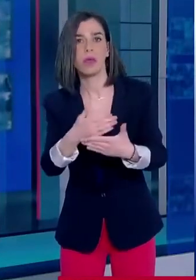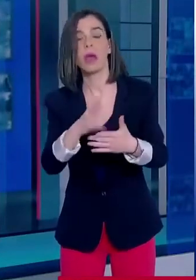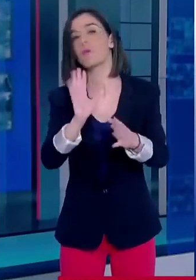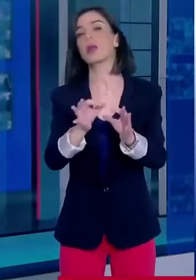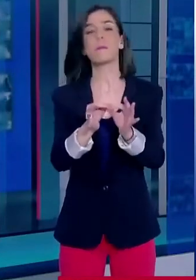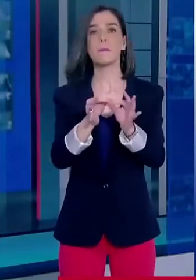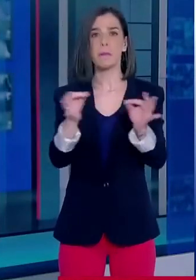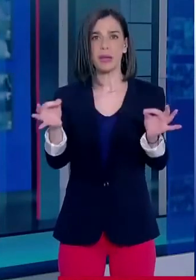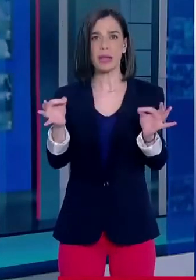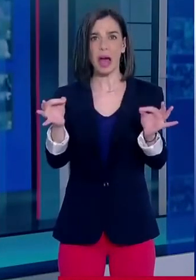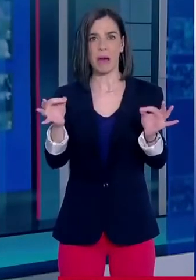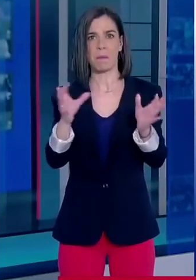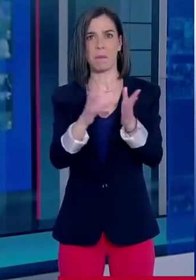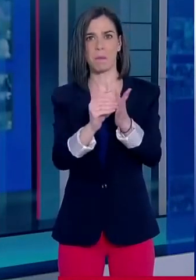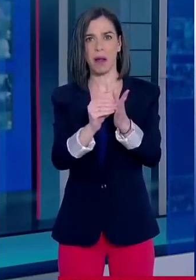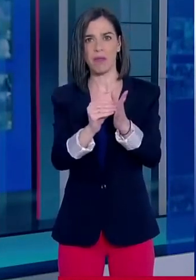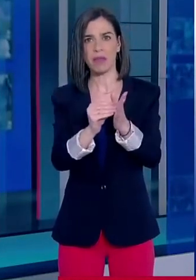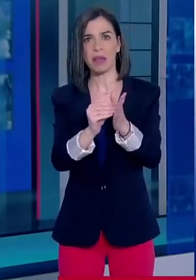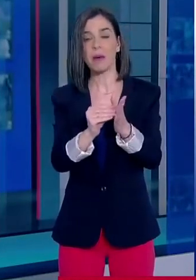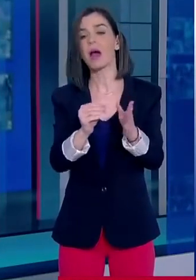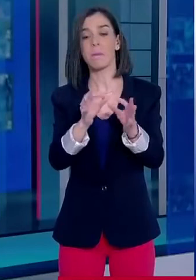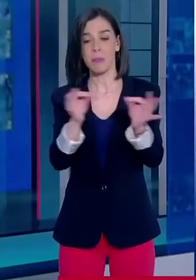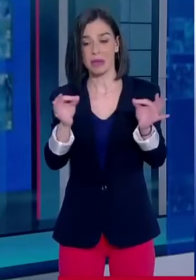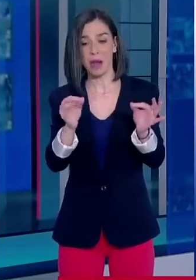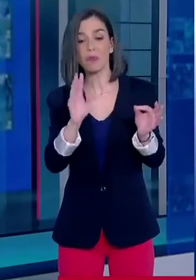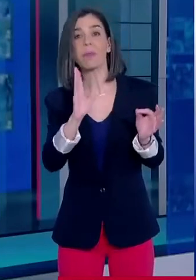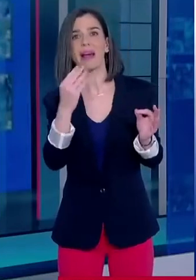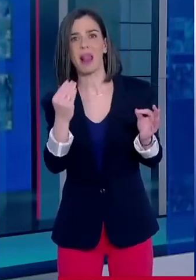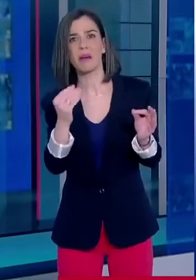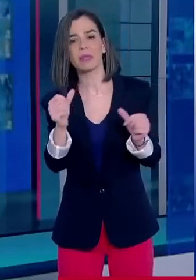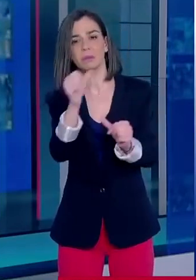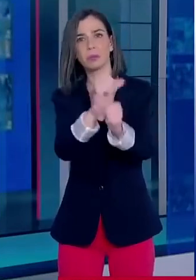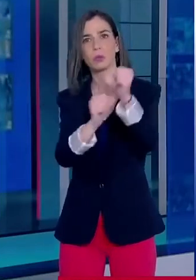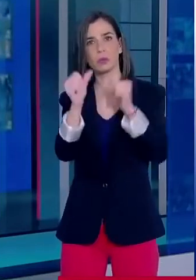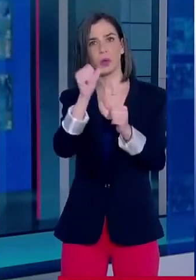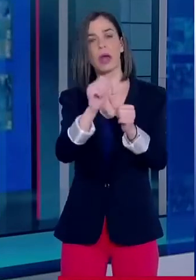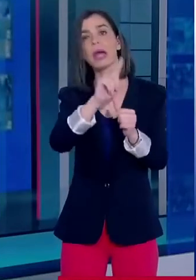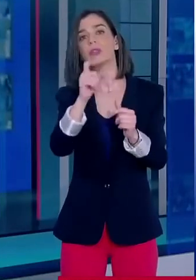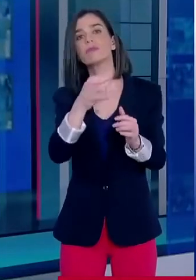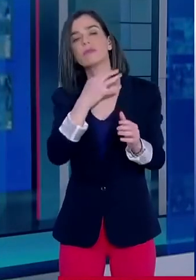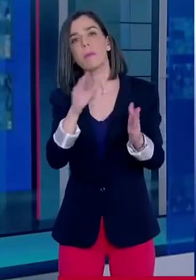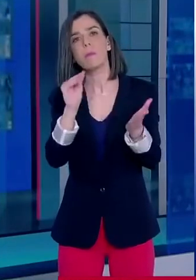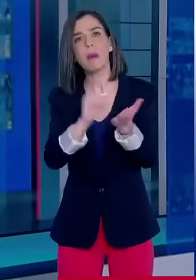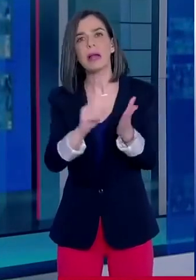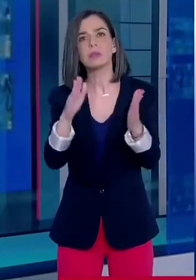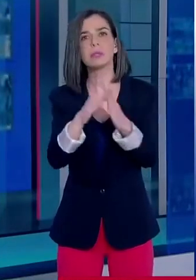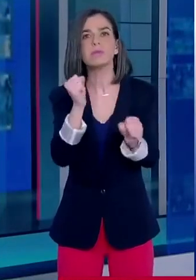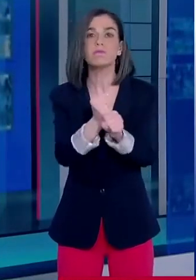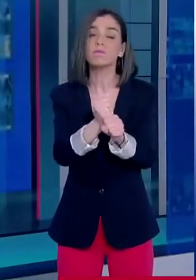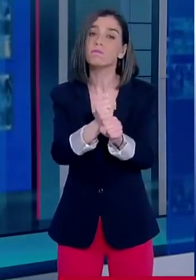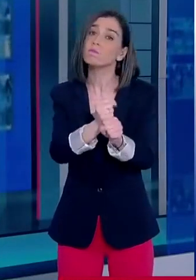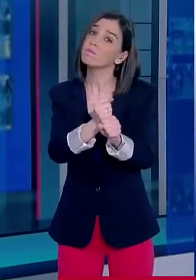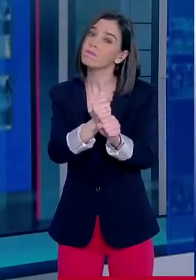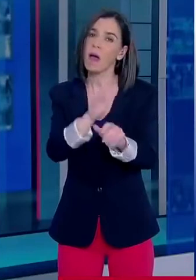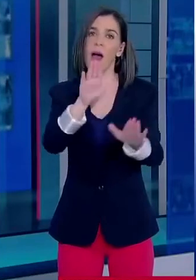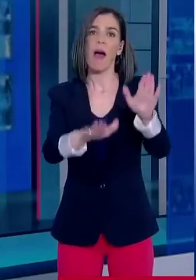μέτρα που θα αρθούν σε δεύτερη φάση να τα ξαναπάρουμε. Κάποιες περιοχές μπορεί να ξαναμπούν σε καραντίνα. Η εκτίμηση και αξιολόγηση της κατάστασης